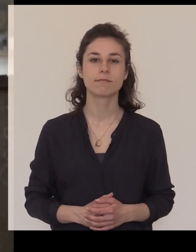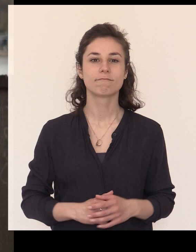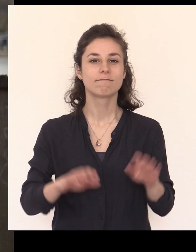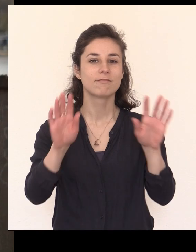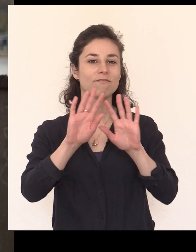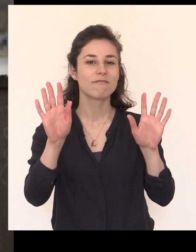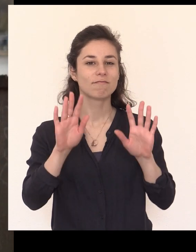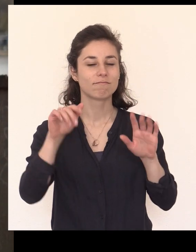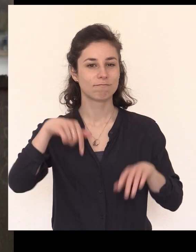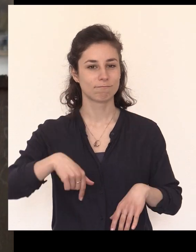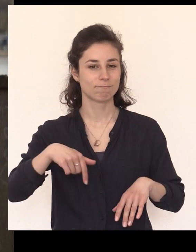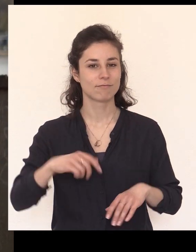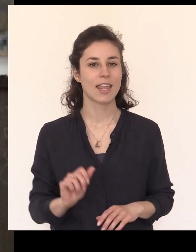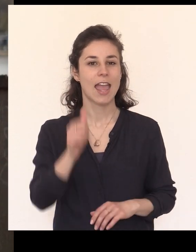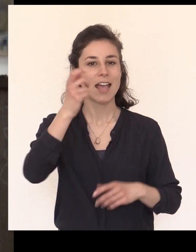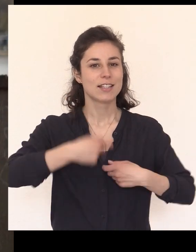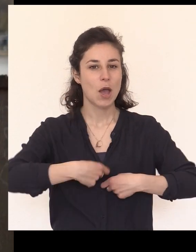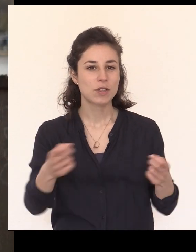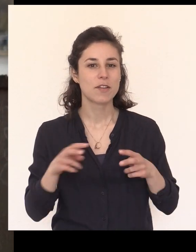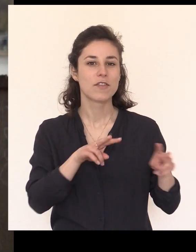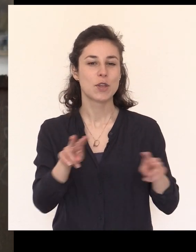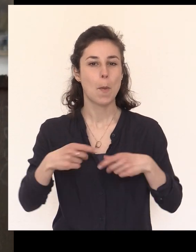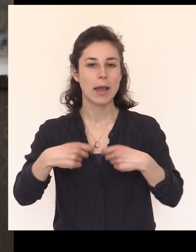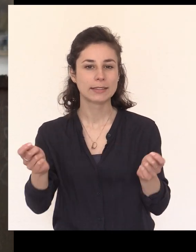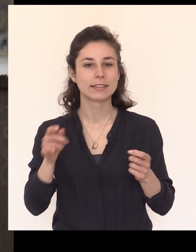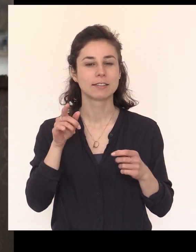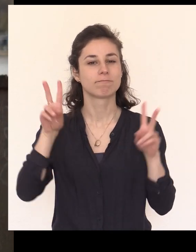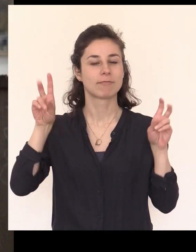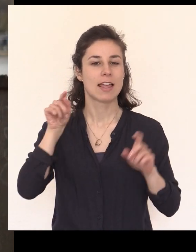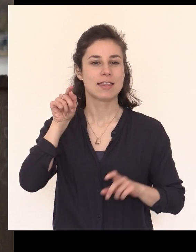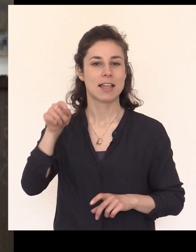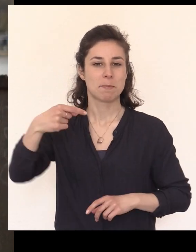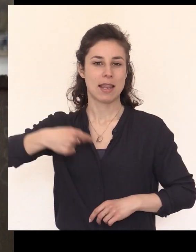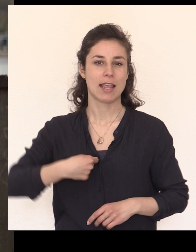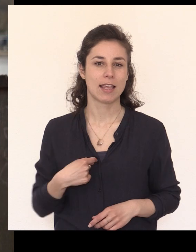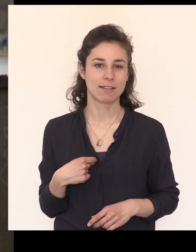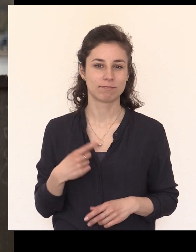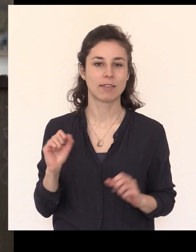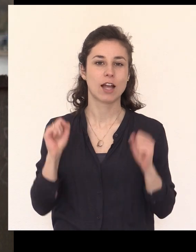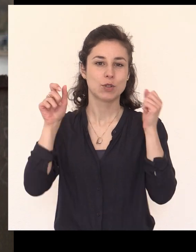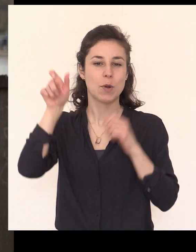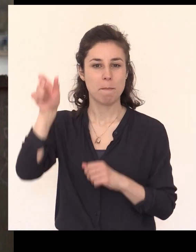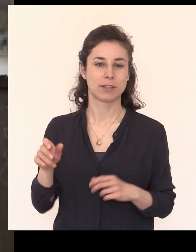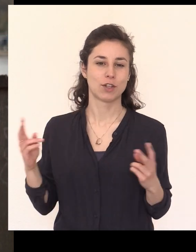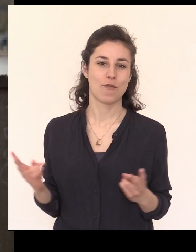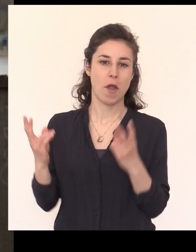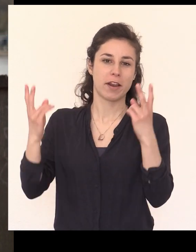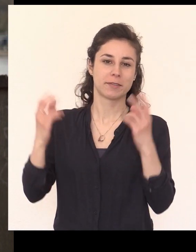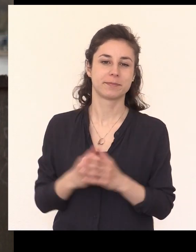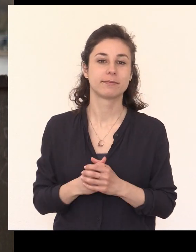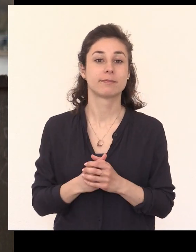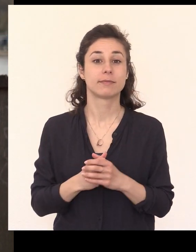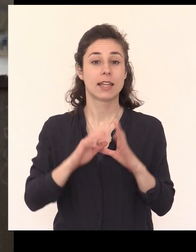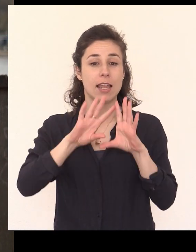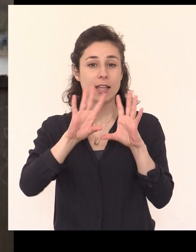Ich begrüße euch zur ersten Ausgabe des Videomagazins Das bin ich, gefördert durch die Aktion Mensch. Es erwarten euch